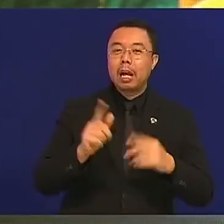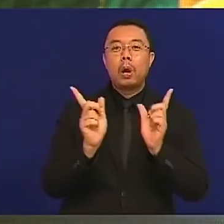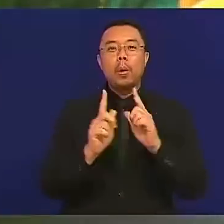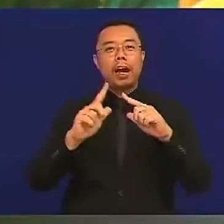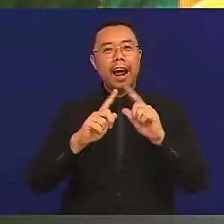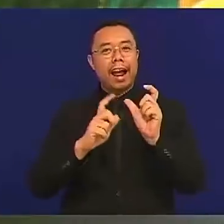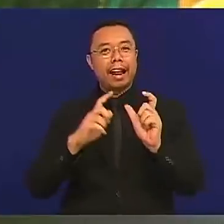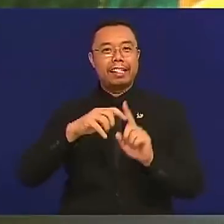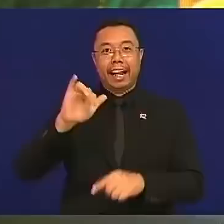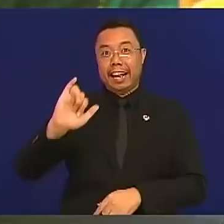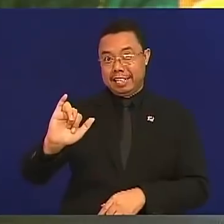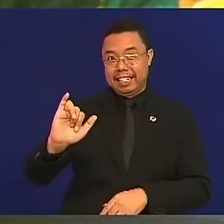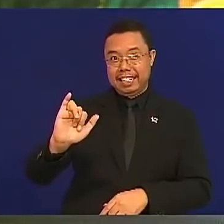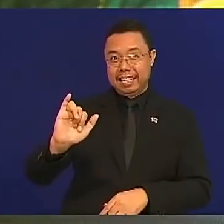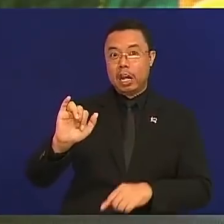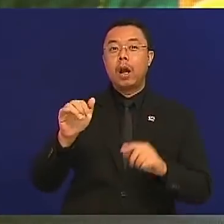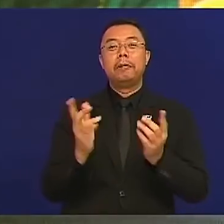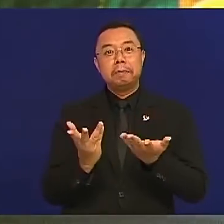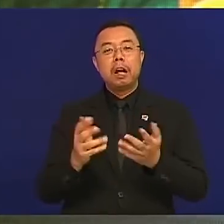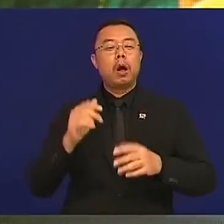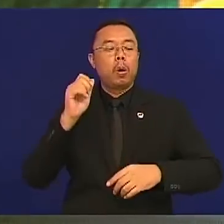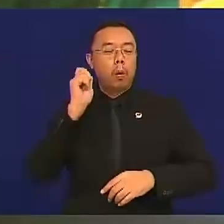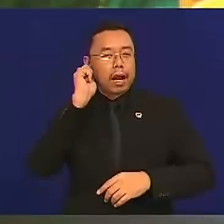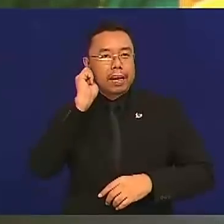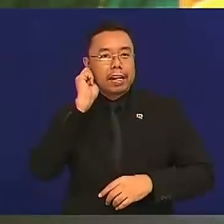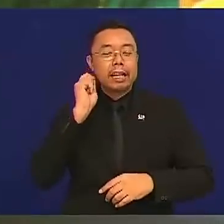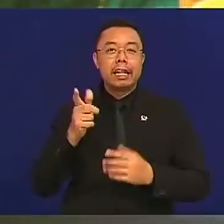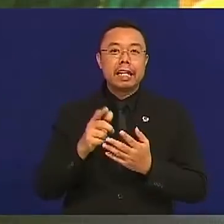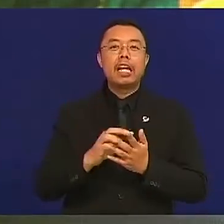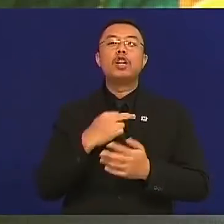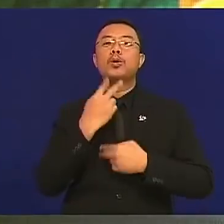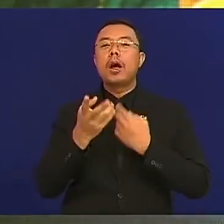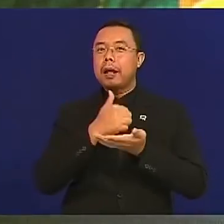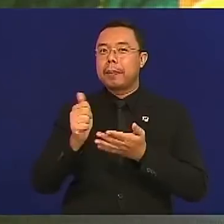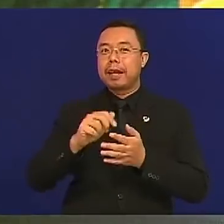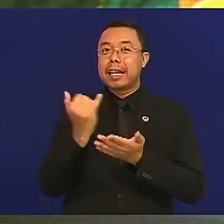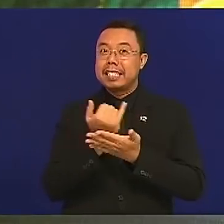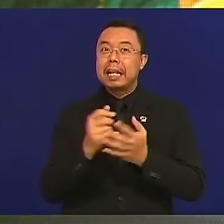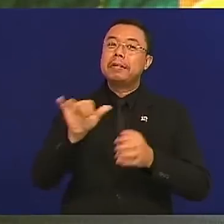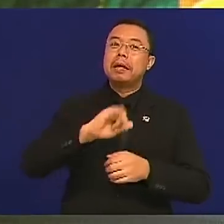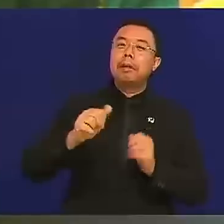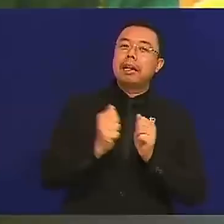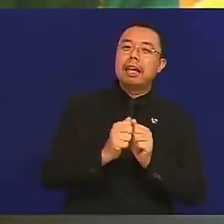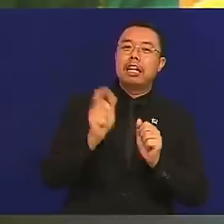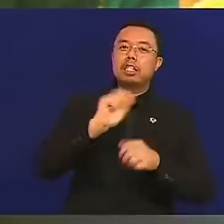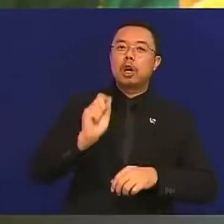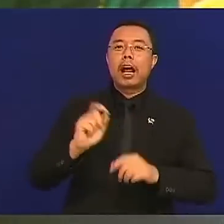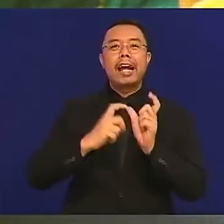Wanita Suara Kebenaran Injil, WASKI, bersama Sekolah Tinggi Teologi